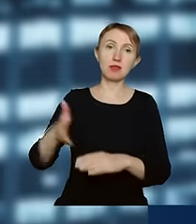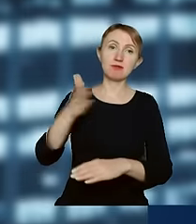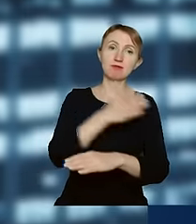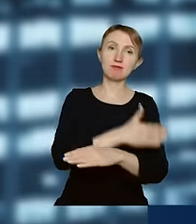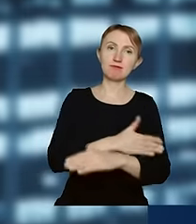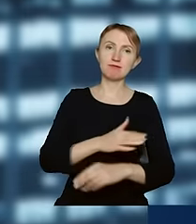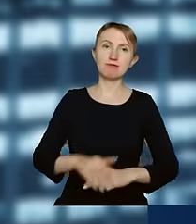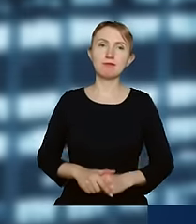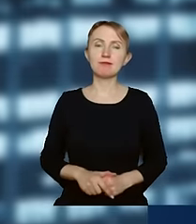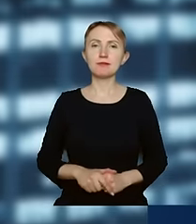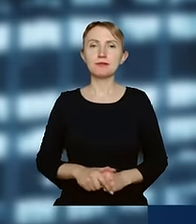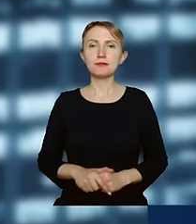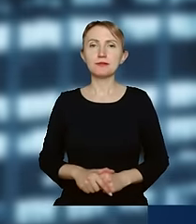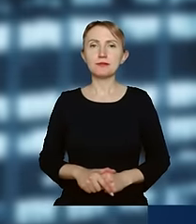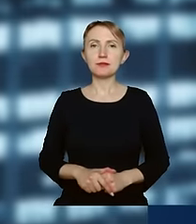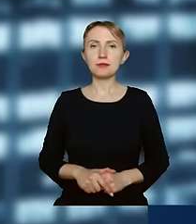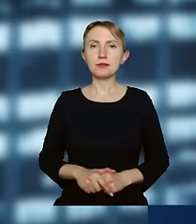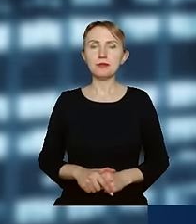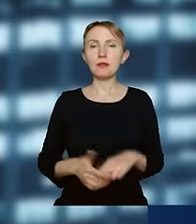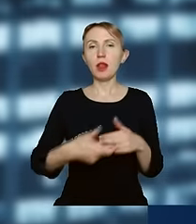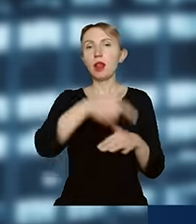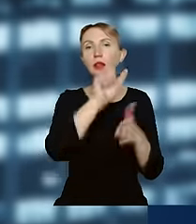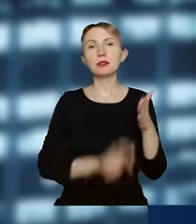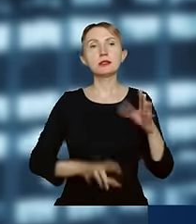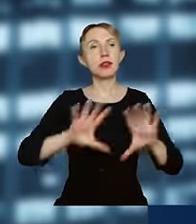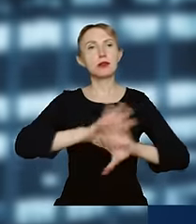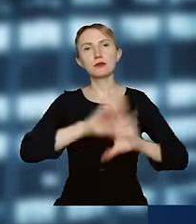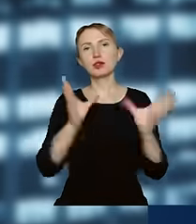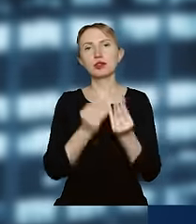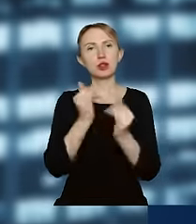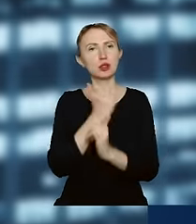2015 rokiem. Proszę Państwa, lista wszystkich uroczystości,